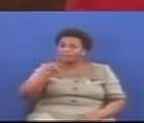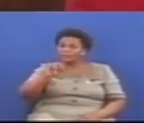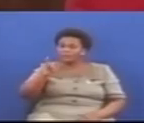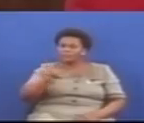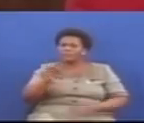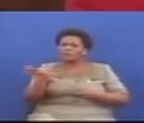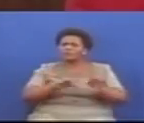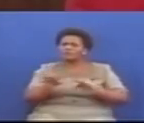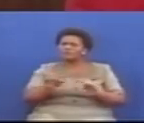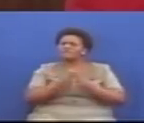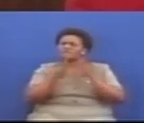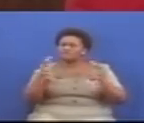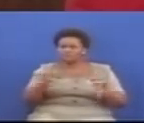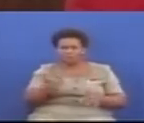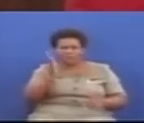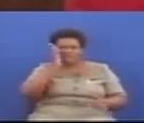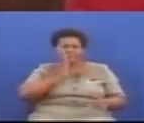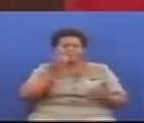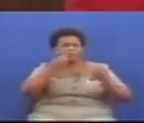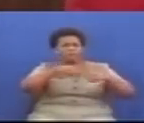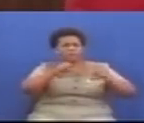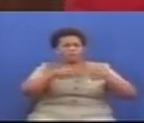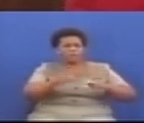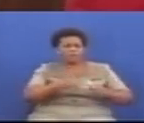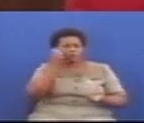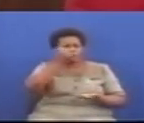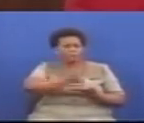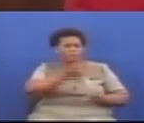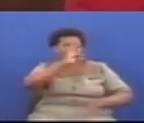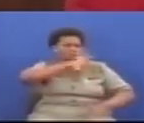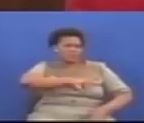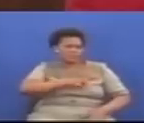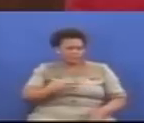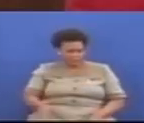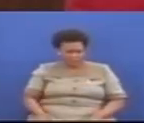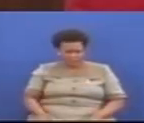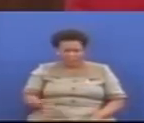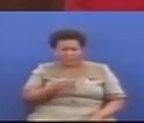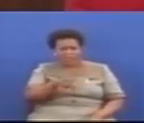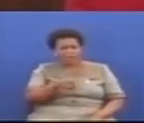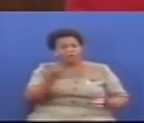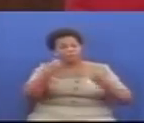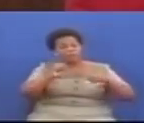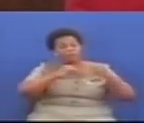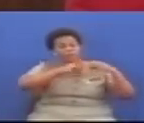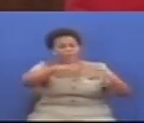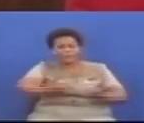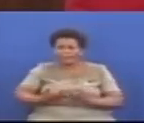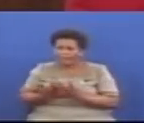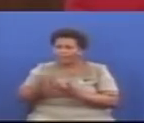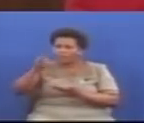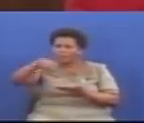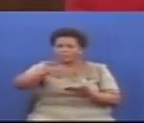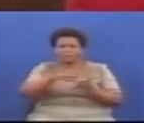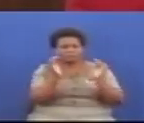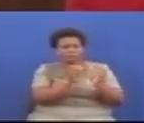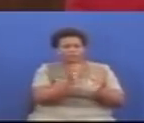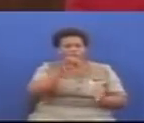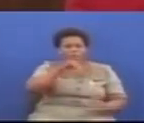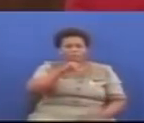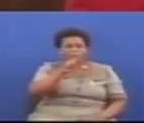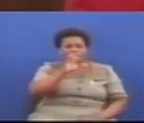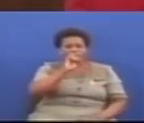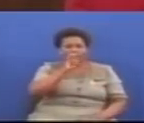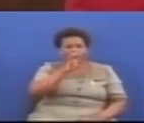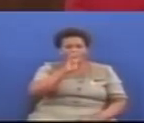maisha, na wamekuwa kinyang'anywa pikipiki hasa katika mji mdogo wa Mloo pamoja na mji wa Vwawa na maeneo mengine. Wamekuwa